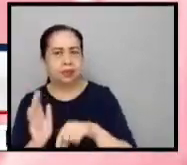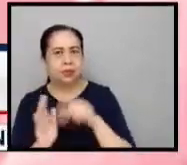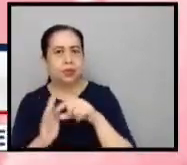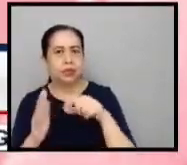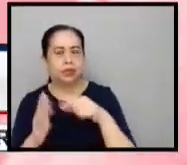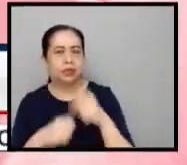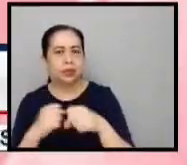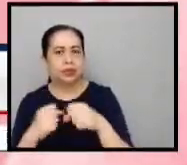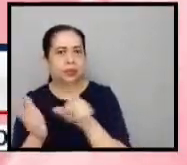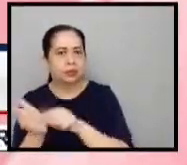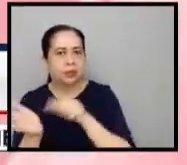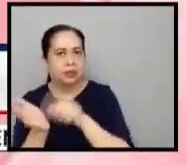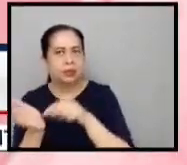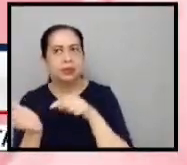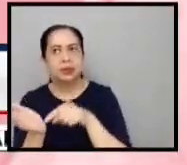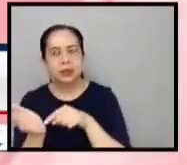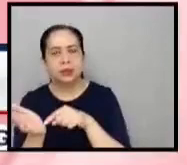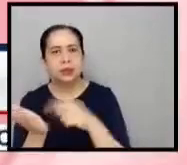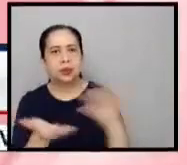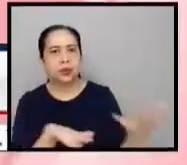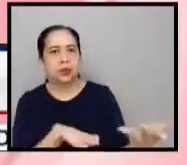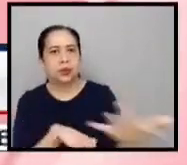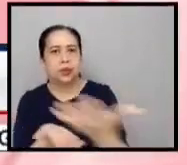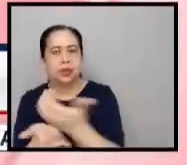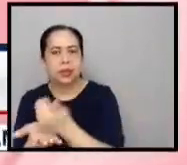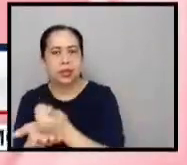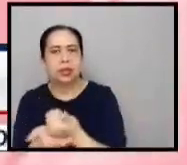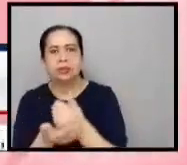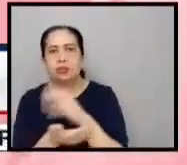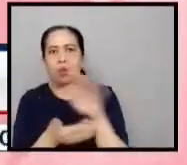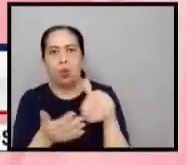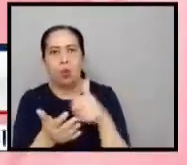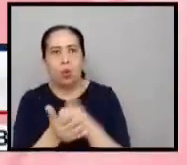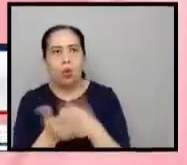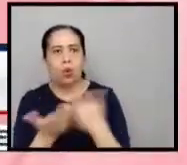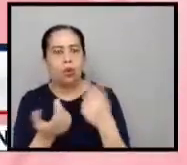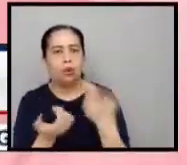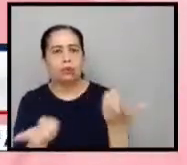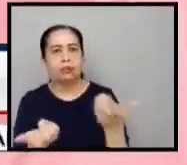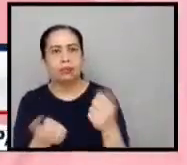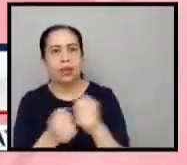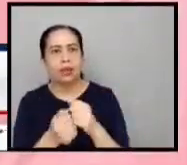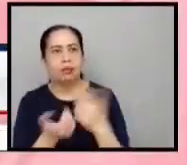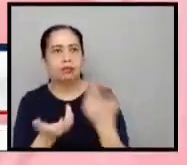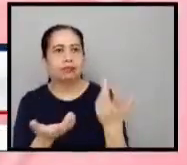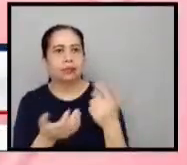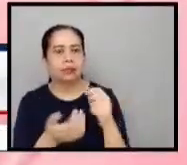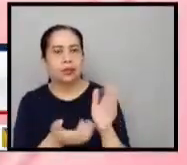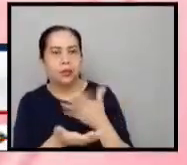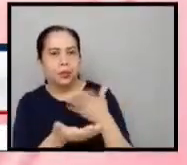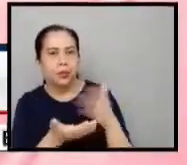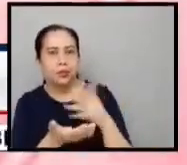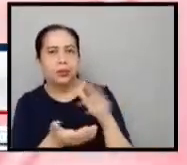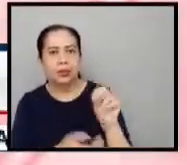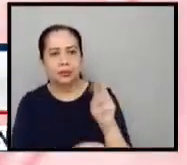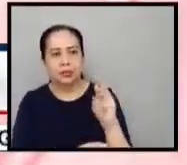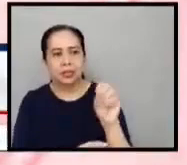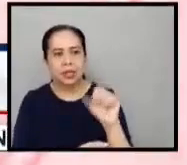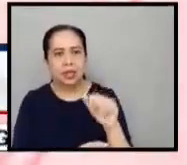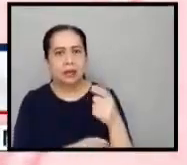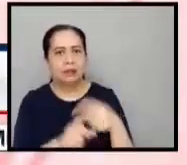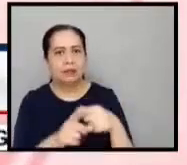publications, kinocollate po namin yung mga kinocommission po na pieces ng NAMSIA from our budding